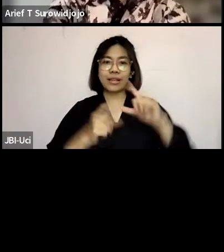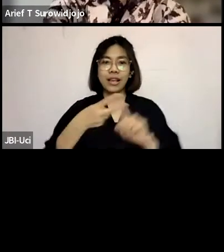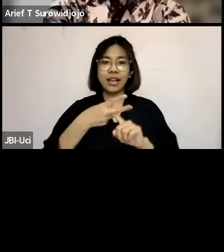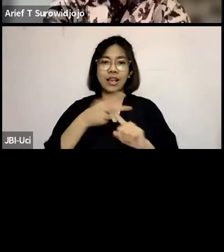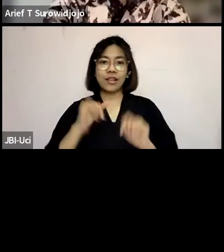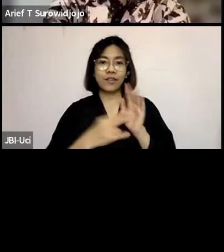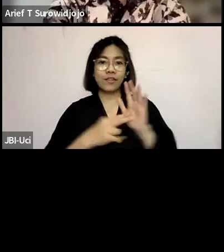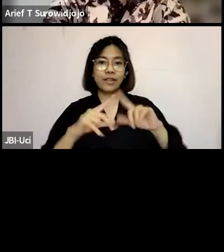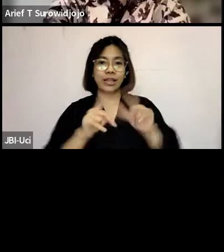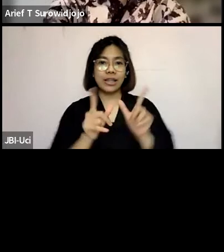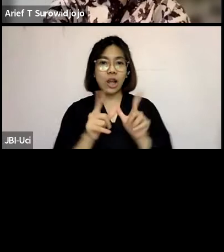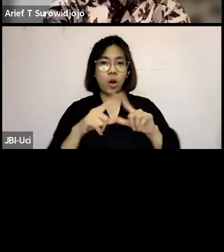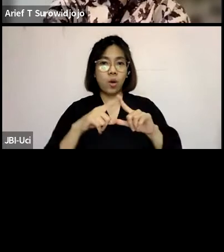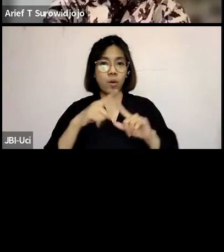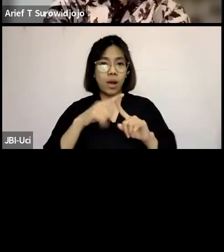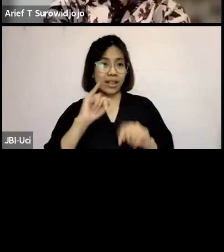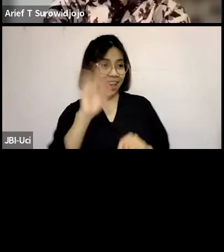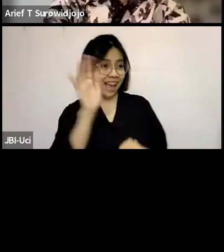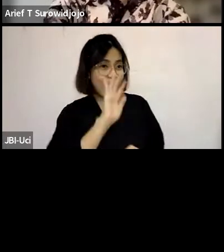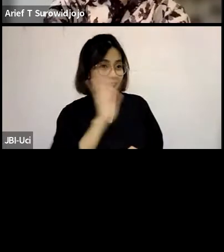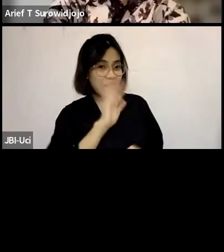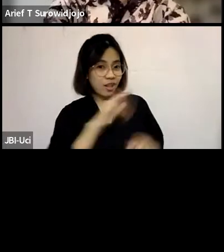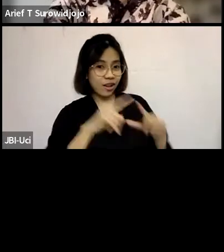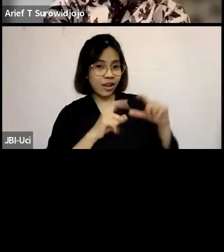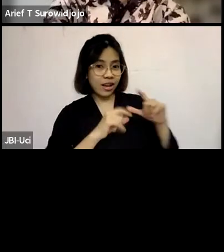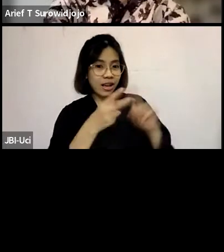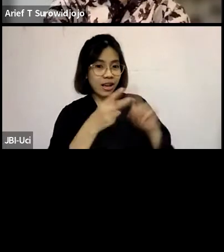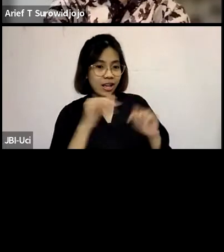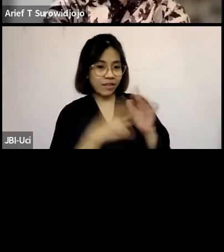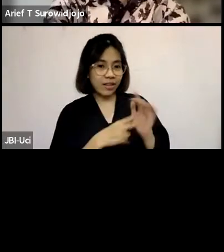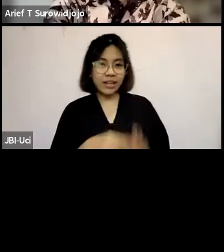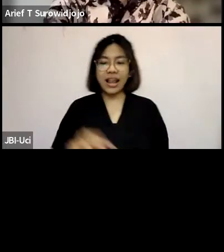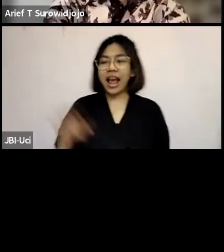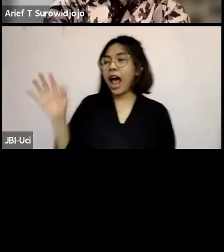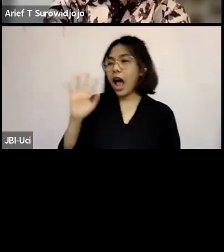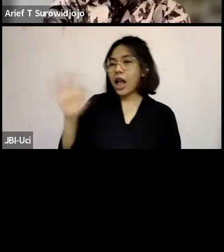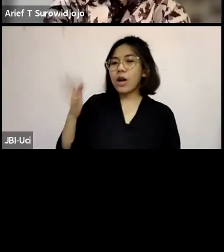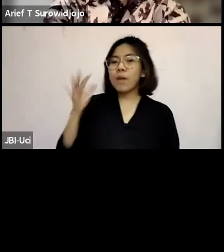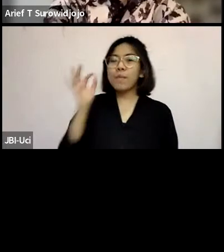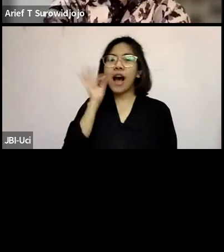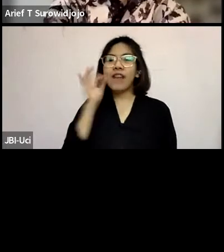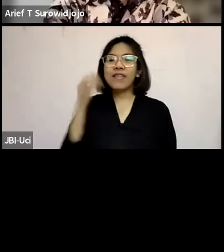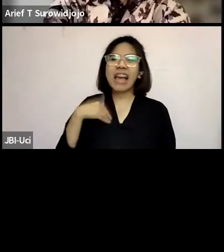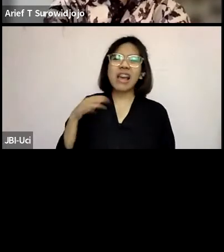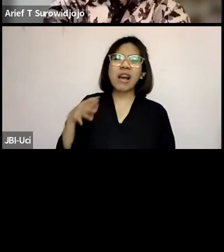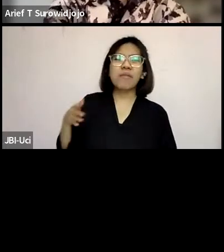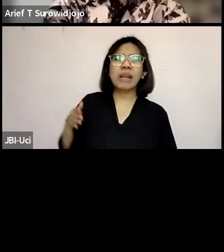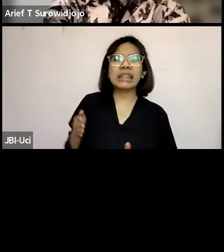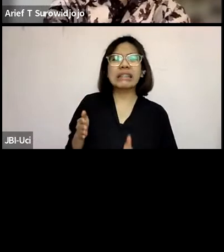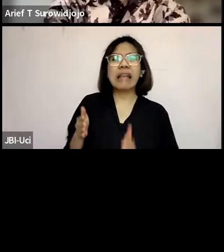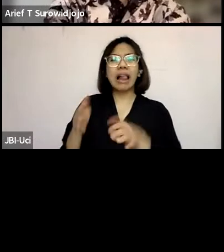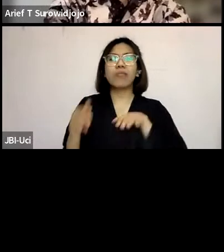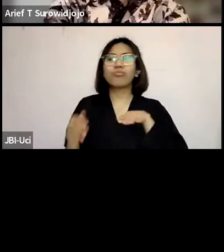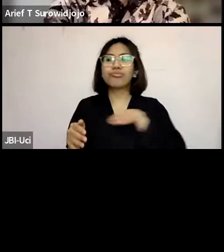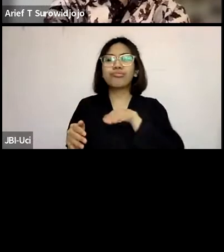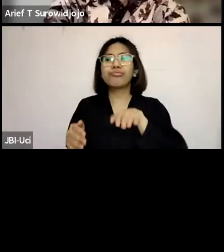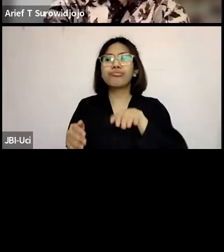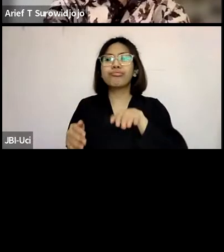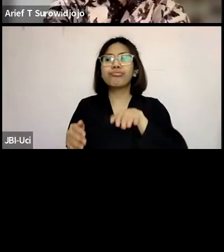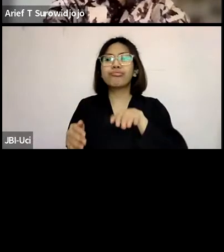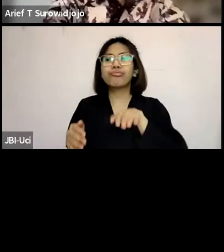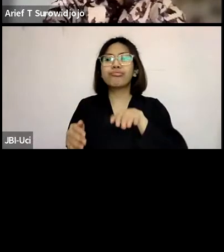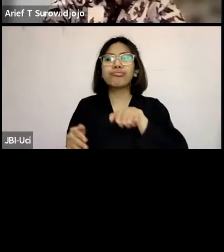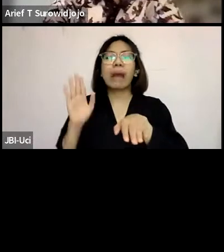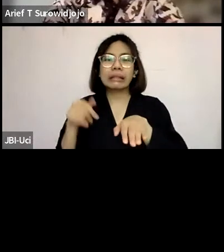Astin Halo maaf saya masih di jalan selamat yang semuanya ya selamat siang bastien Bachsin